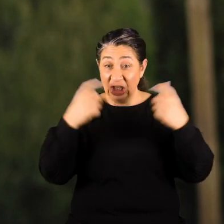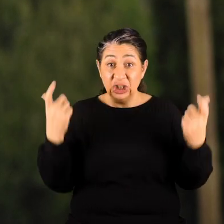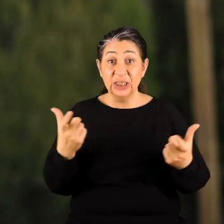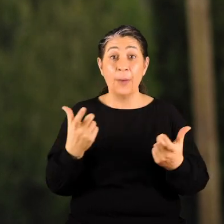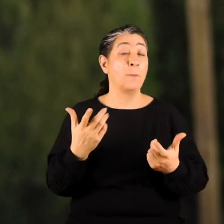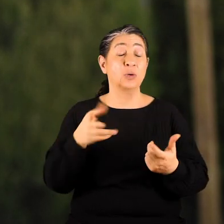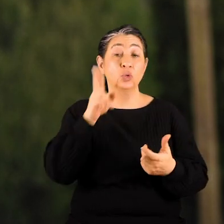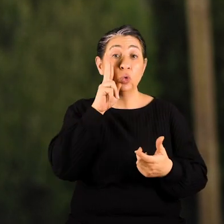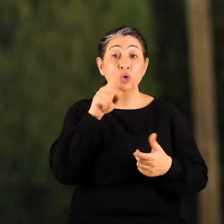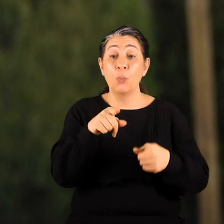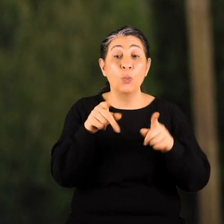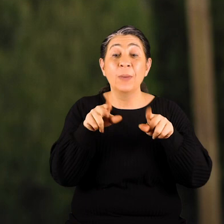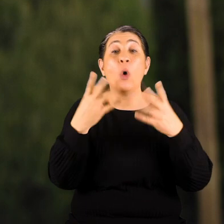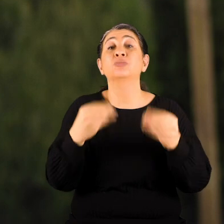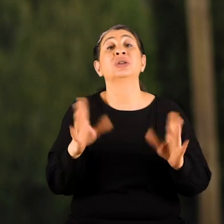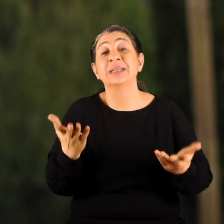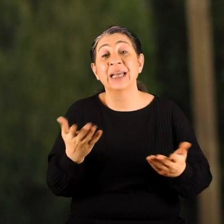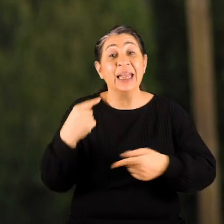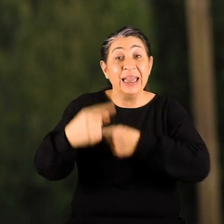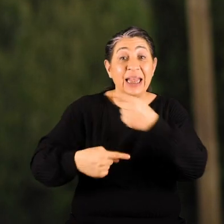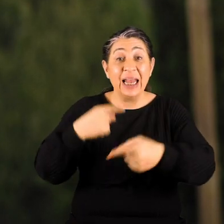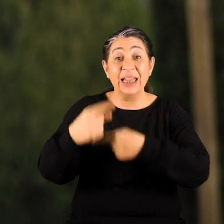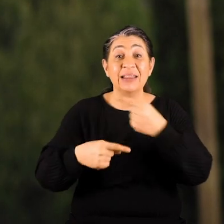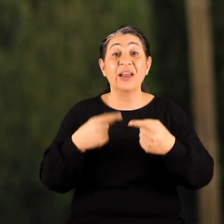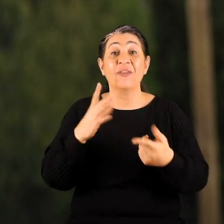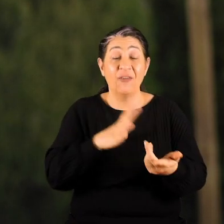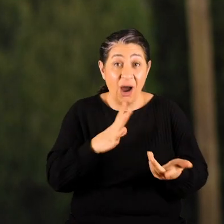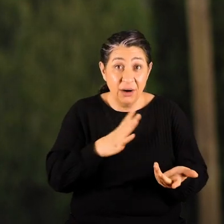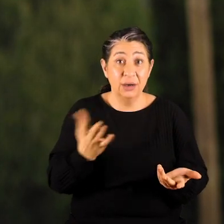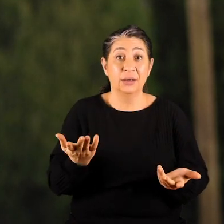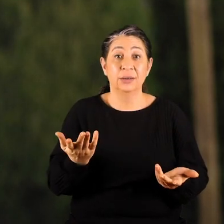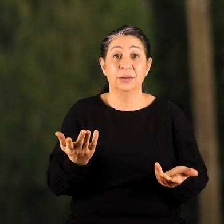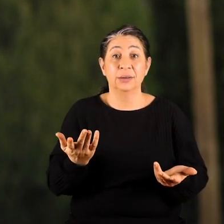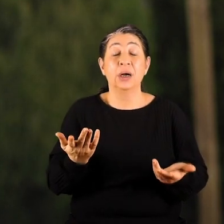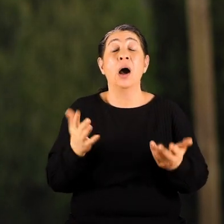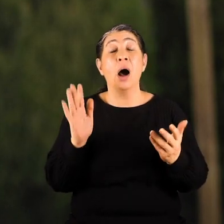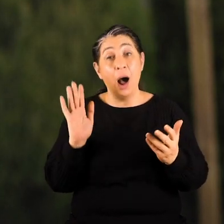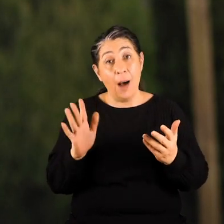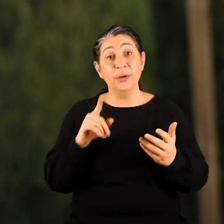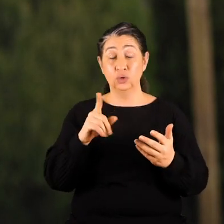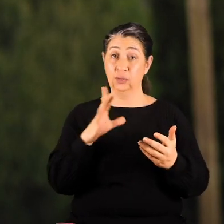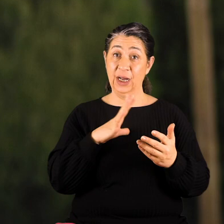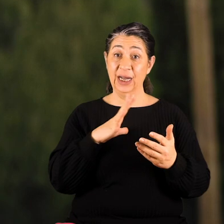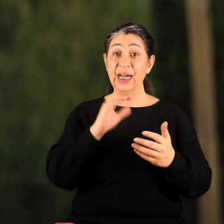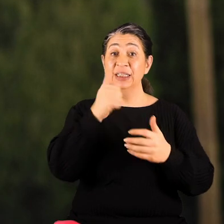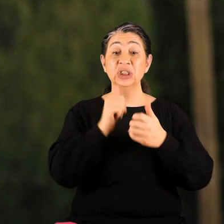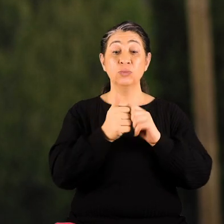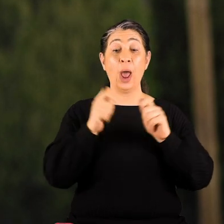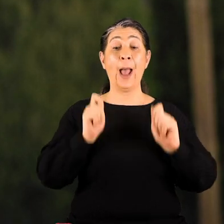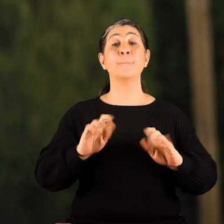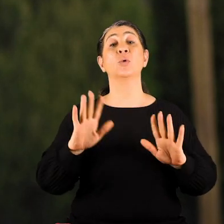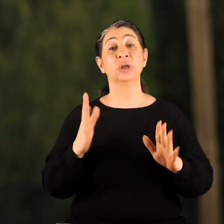Belki sonucu böyle belki iyi olmayacaktı. Belki genetikte bir şey olabilir. Öyle genetik bir şeyler de var. Ama şu var, hani hiç spor